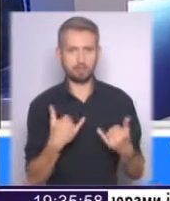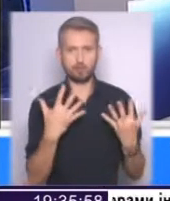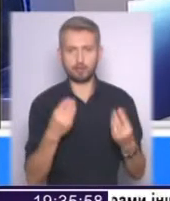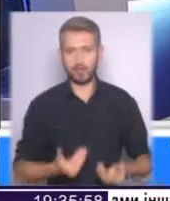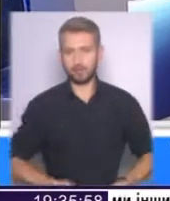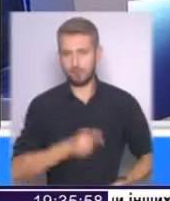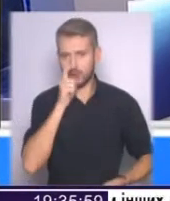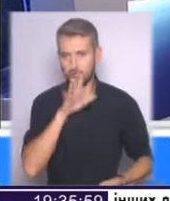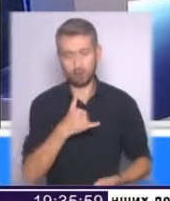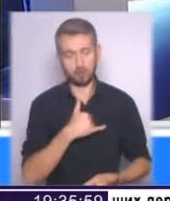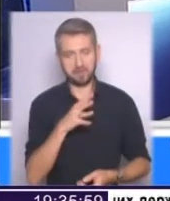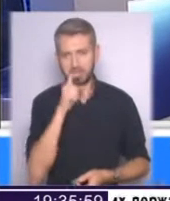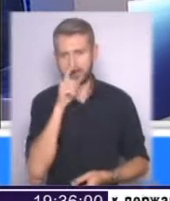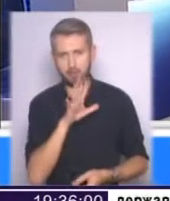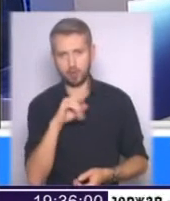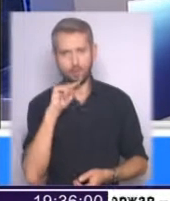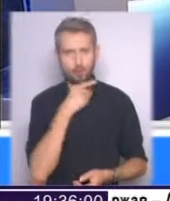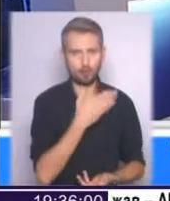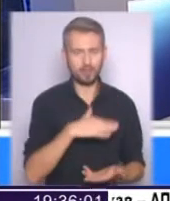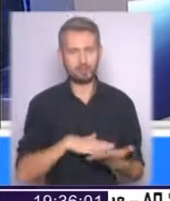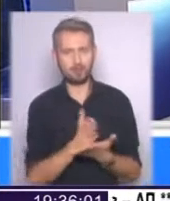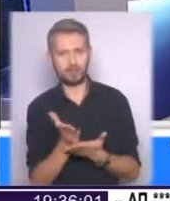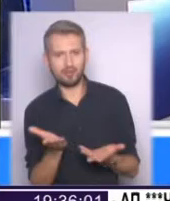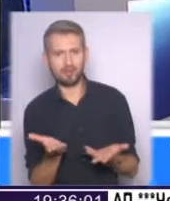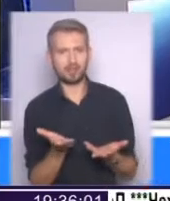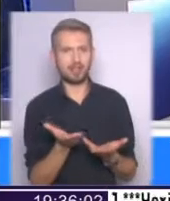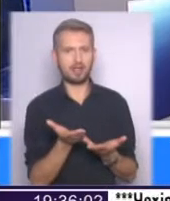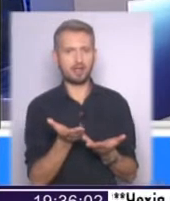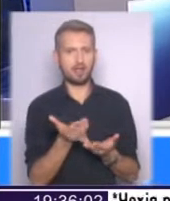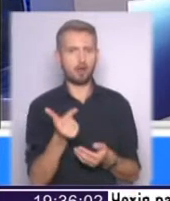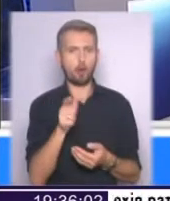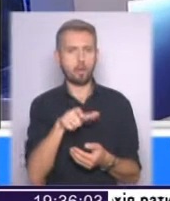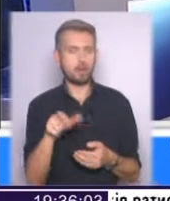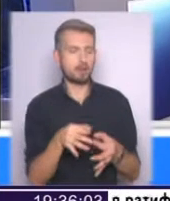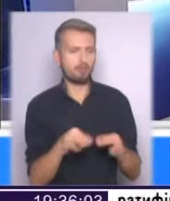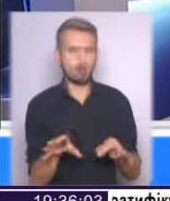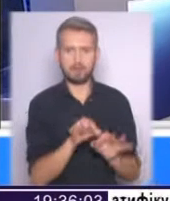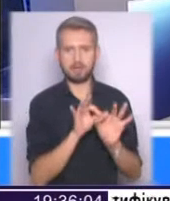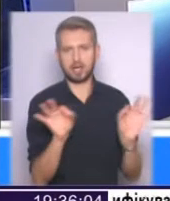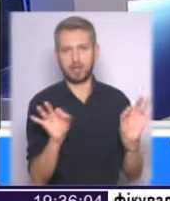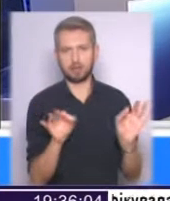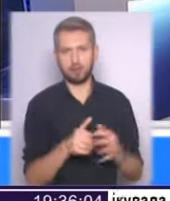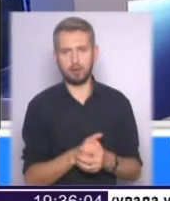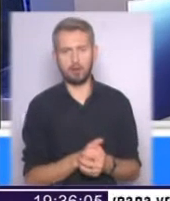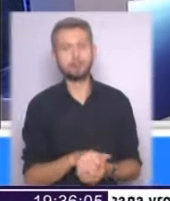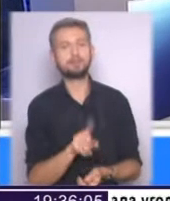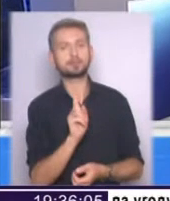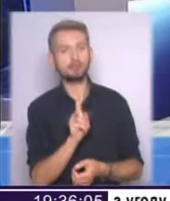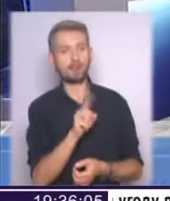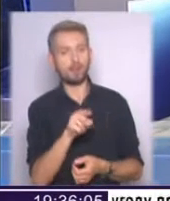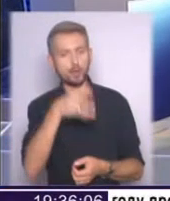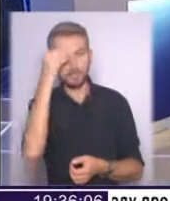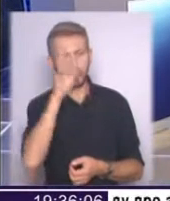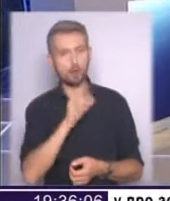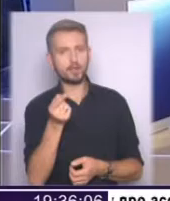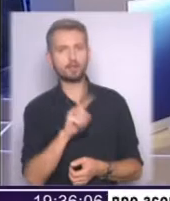живемо непогано, у нас все непогано в економіці, в політичному плані, в плані громадянських свобод, все прекрасно. Але ж вони не враховували